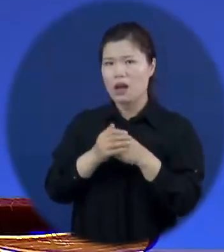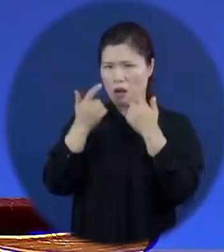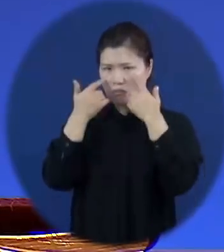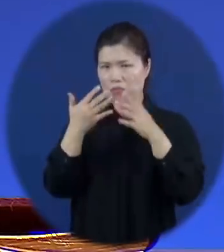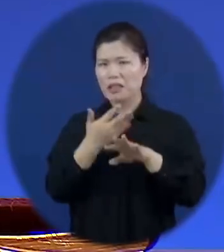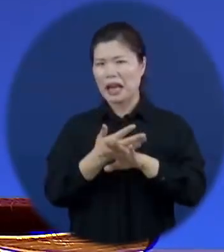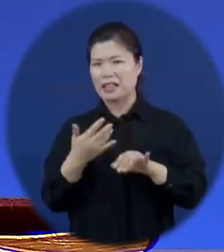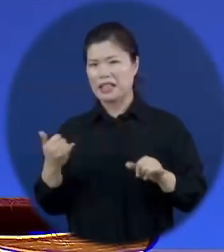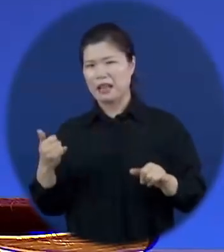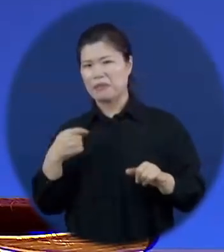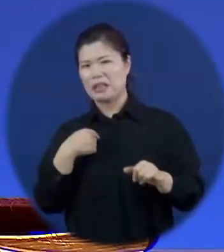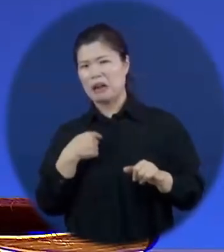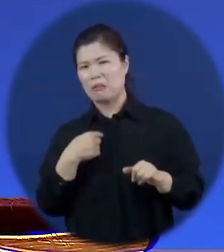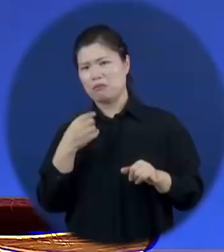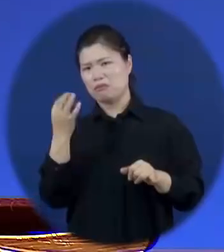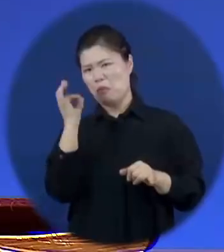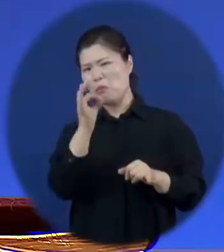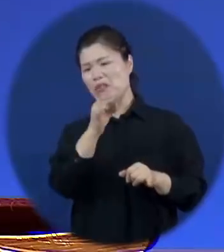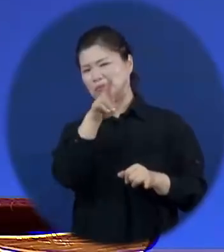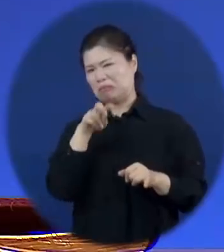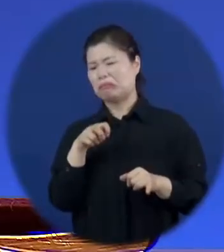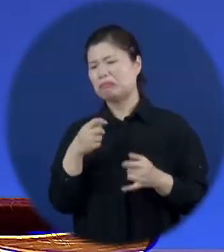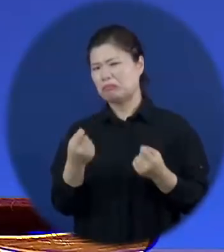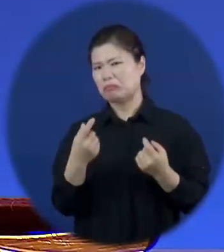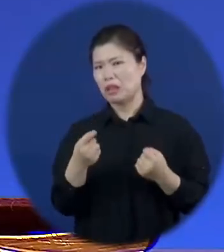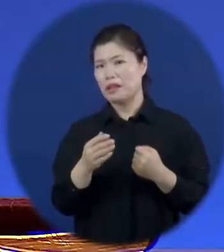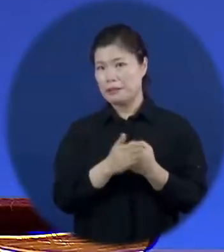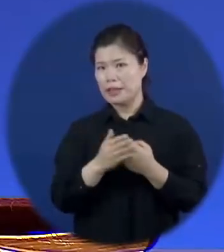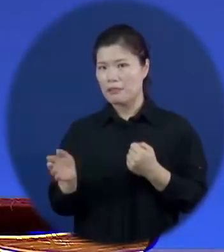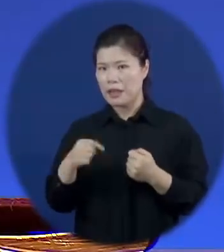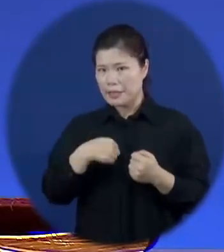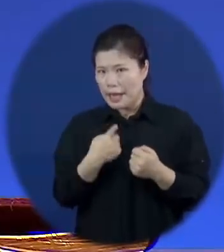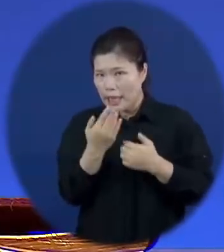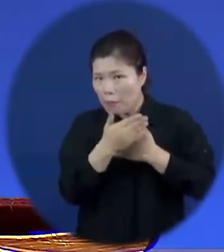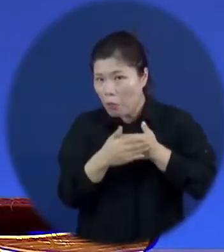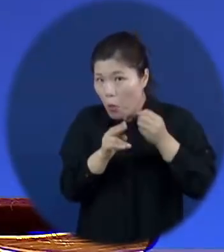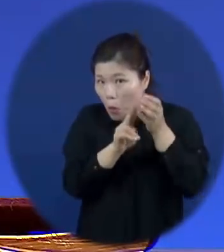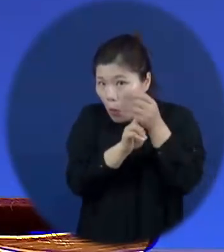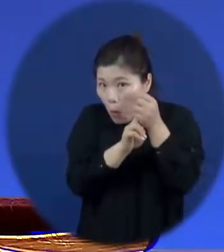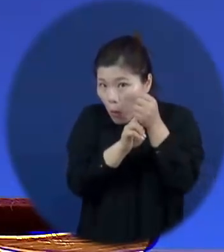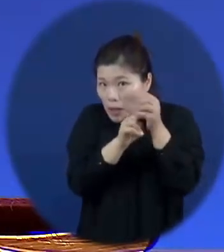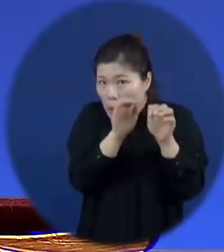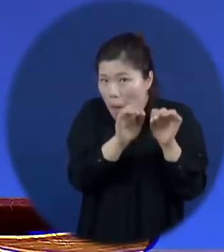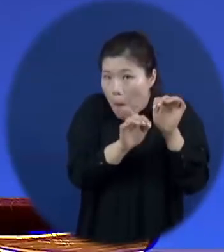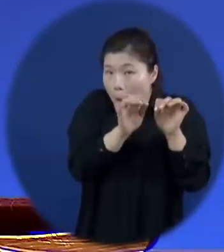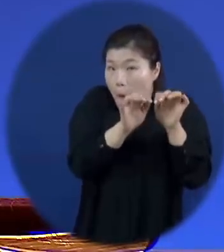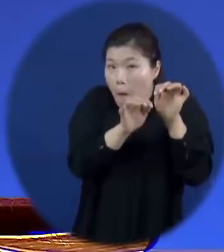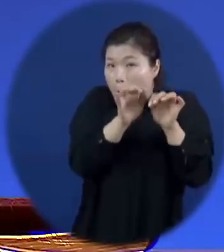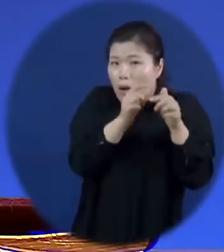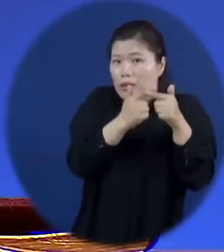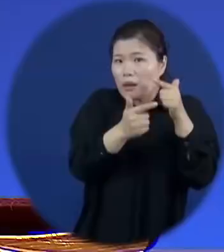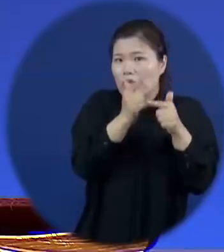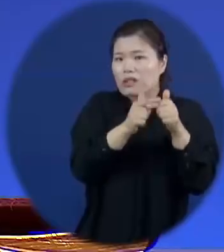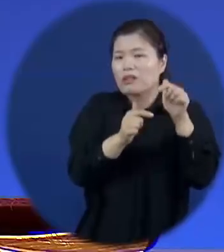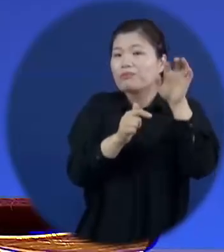사람들이 자기를 안 보기를 바랐을 것이고 제도와 제대한 자기의 몸을 숨겼을 것입니다.